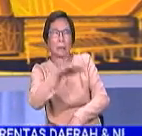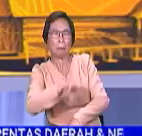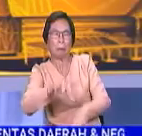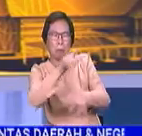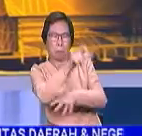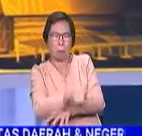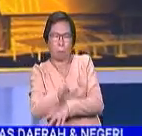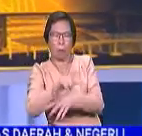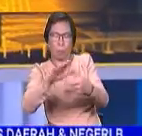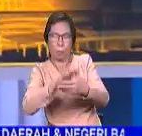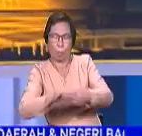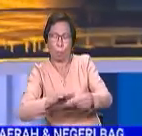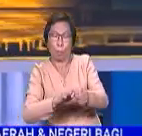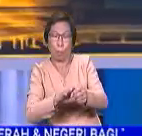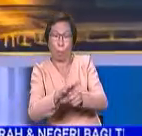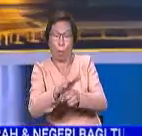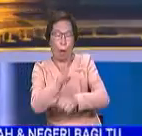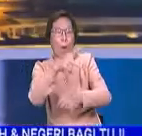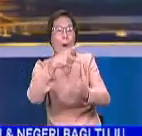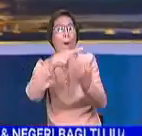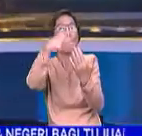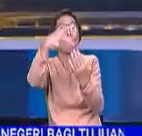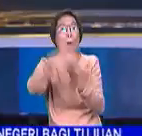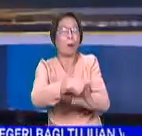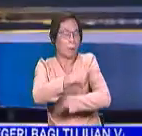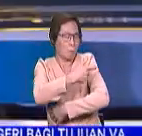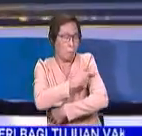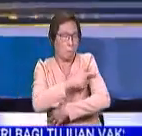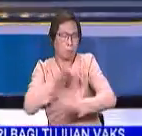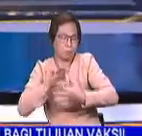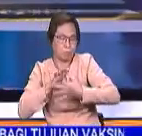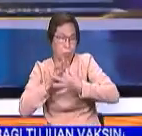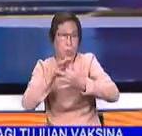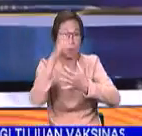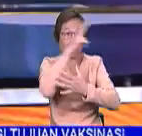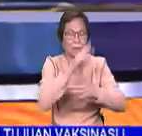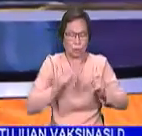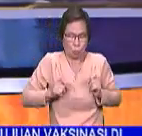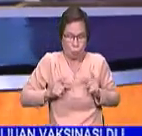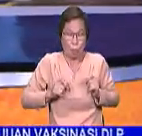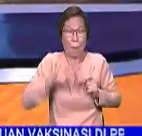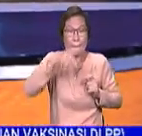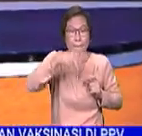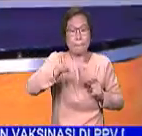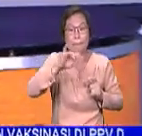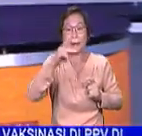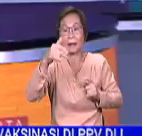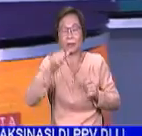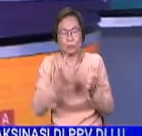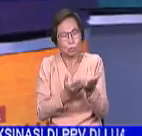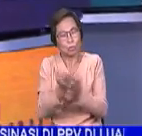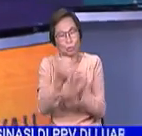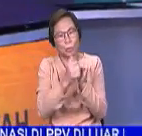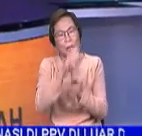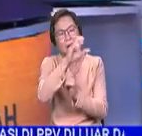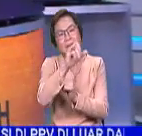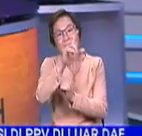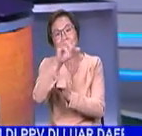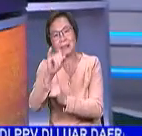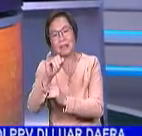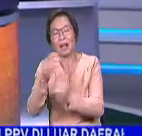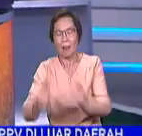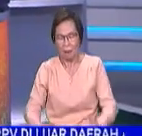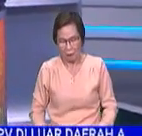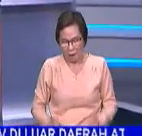berikan penuh program imunisasi industri kobis 12 kerjasama Awas aplikasi ini terus bersama City zaida